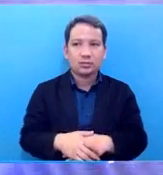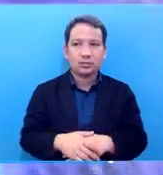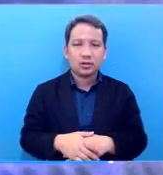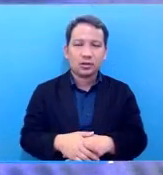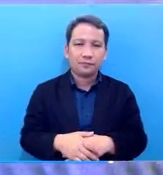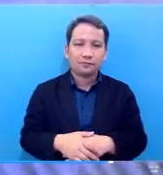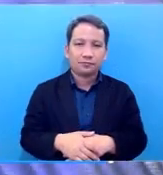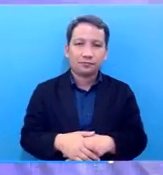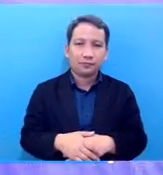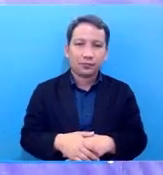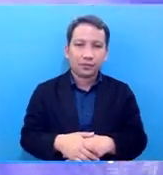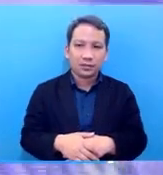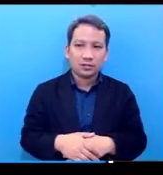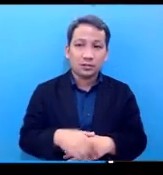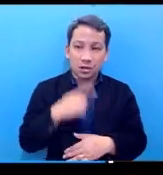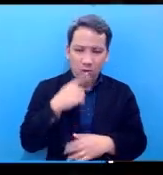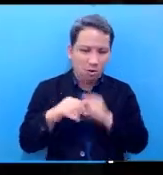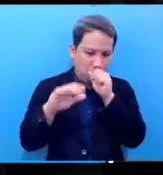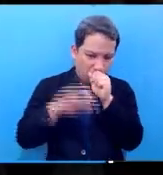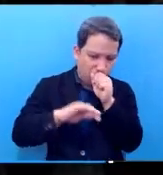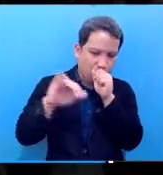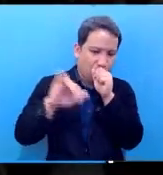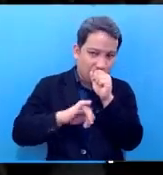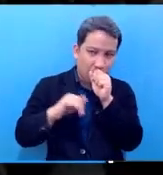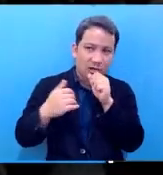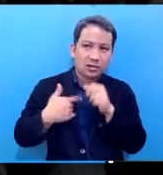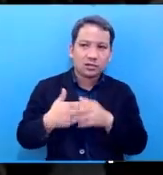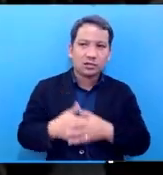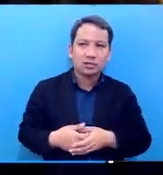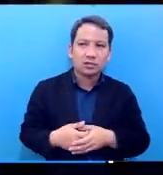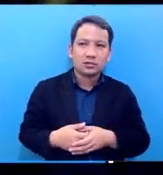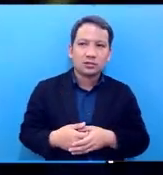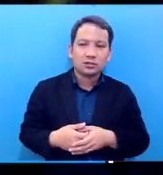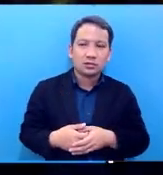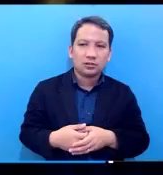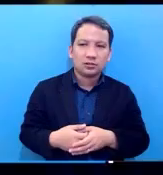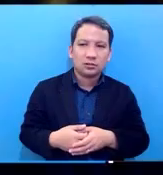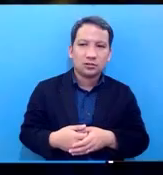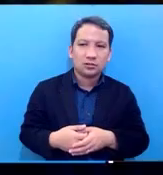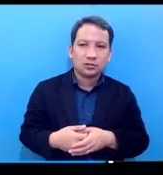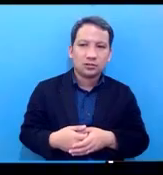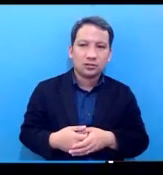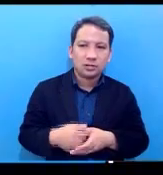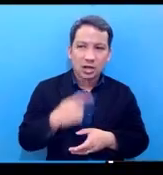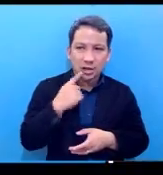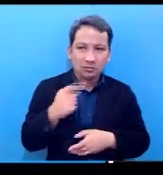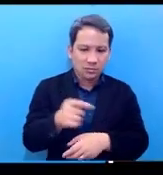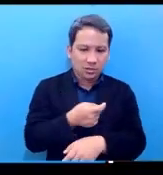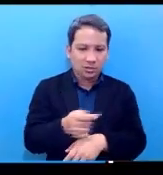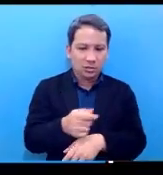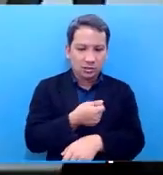May bumida sa pagrarap, parang mga bomba at bala, mga tangkeng nakamatay, sa pagtula,